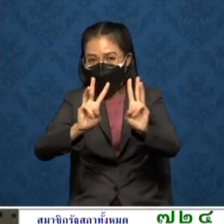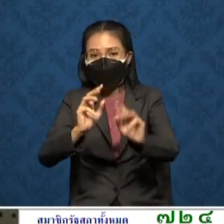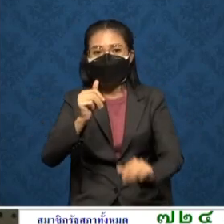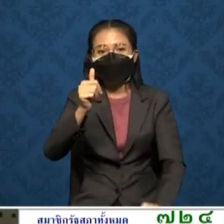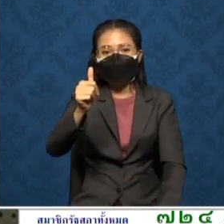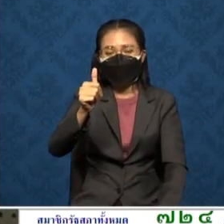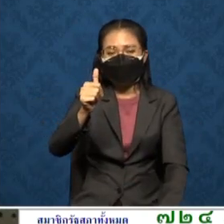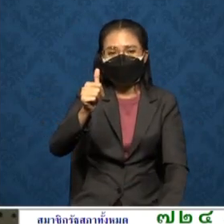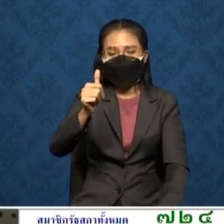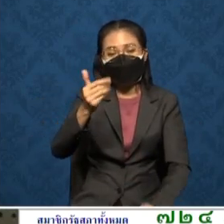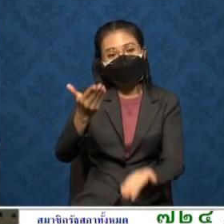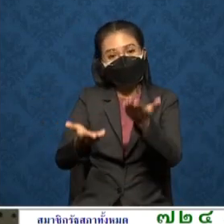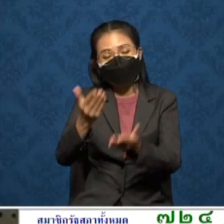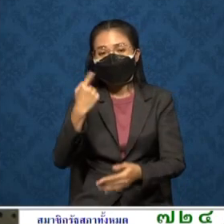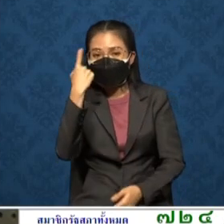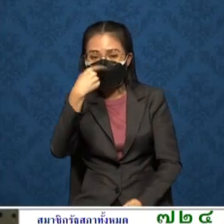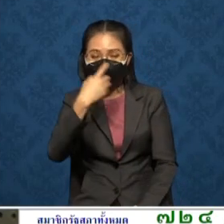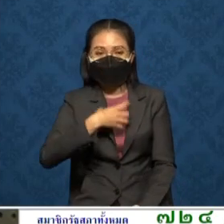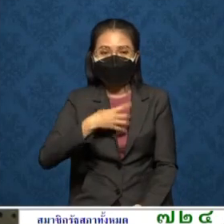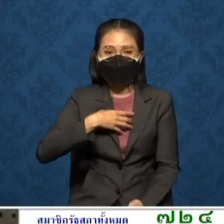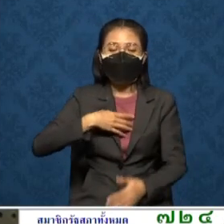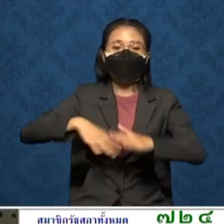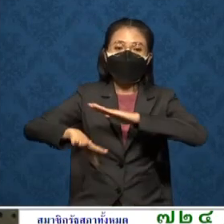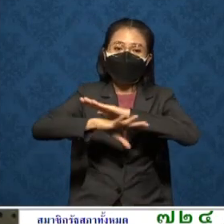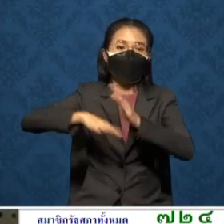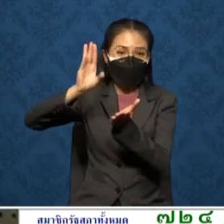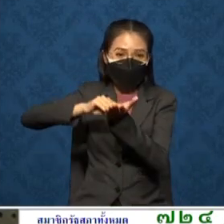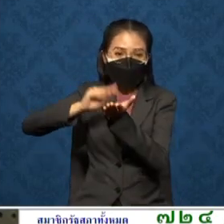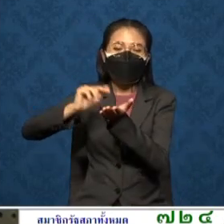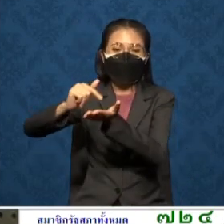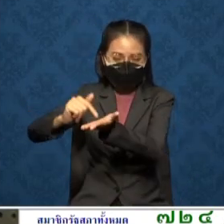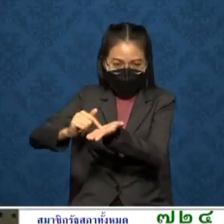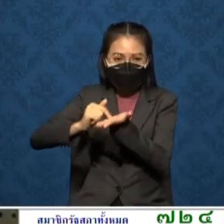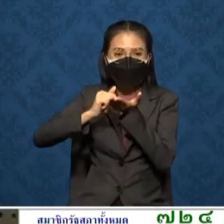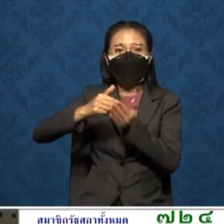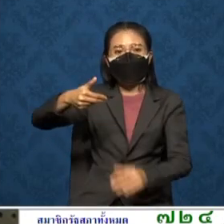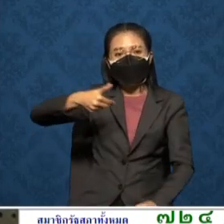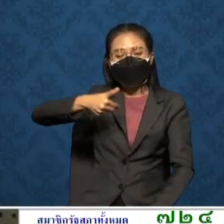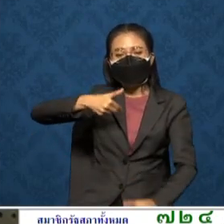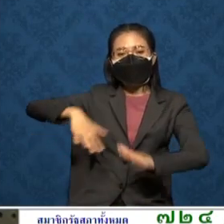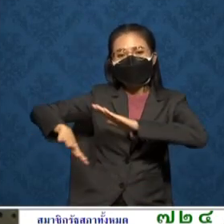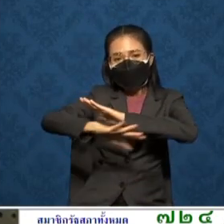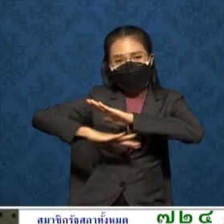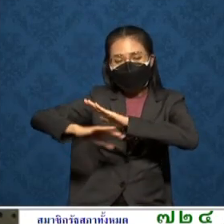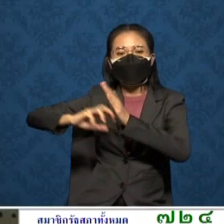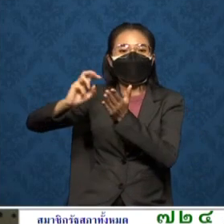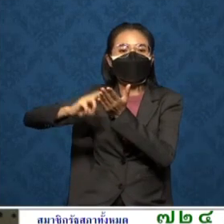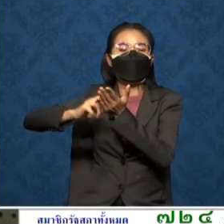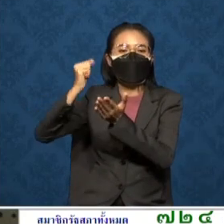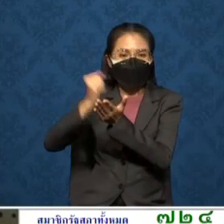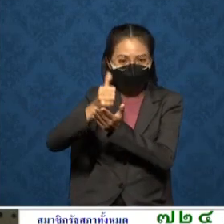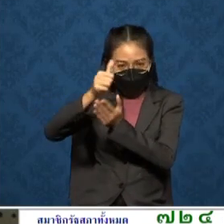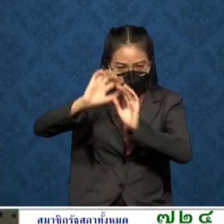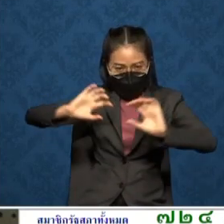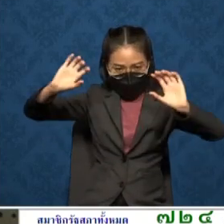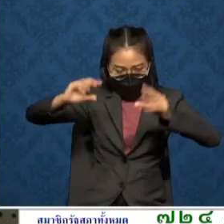ครอยากที่จะได้เป็นเอกสารก็มายื่นคำร้องเสียเงินเล็กน้อยทางราชการก็ต้องออกเป็นเอกส